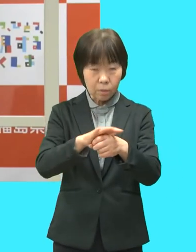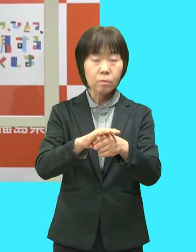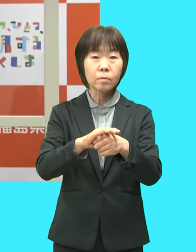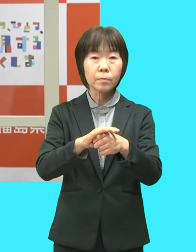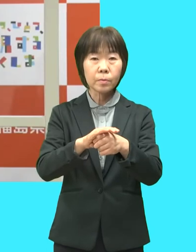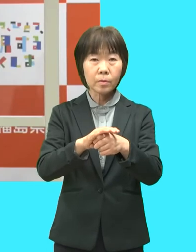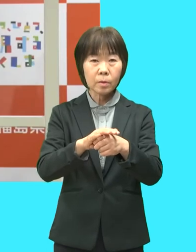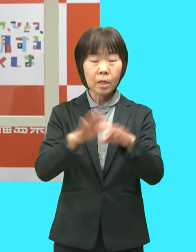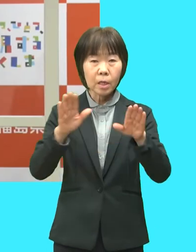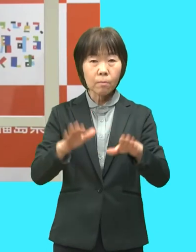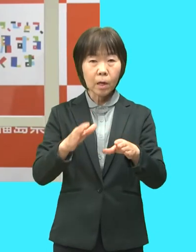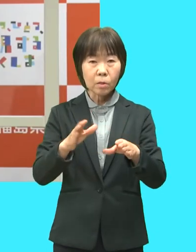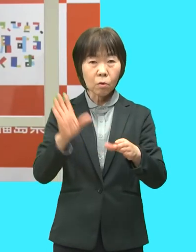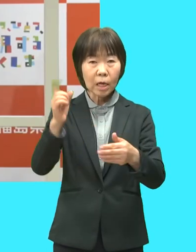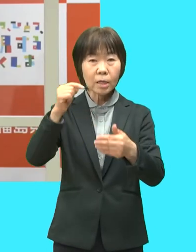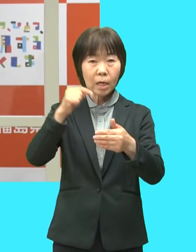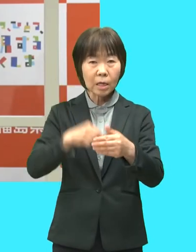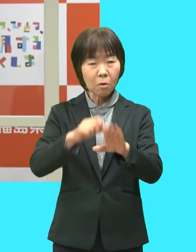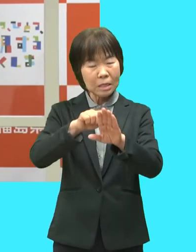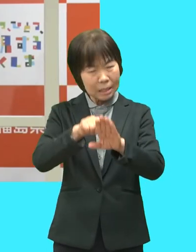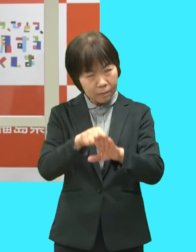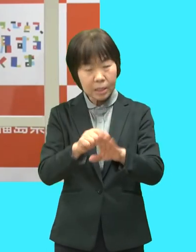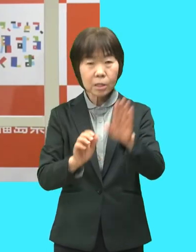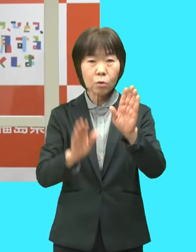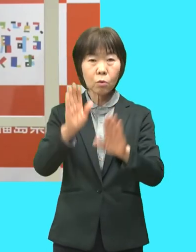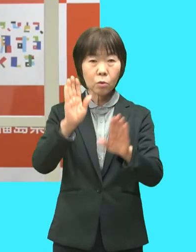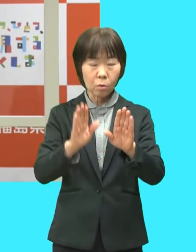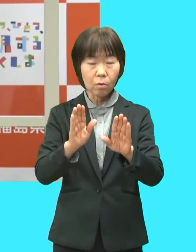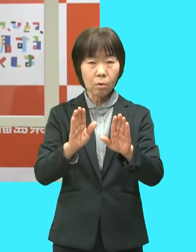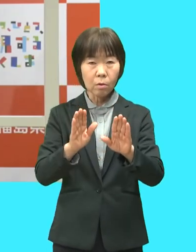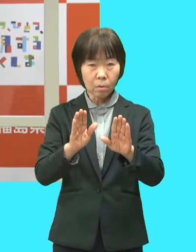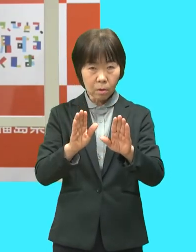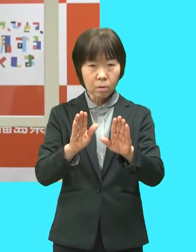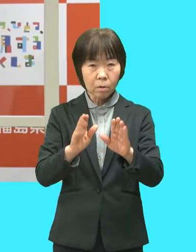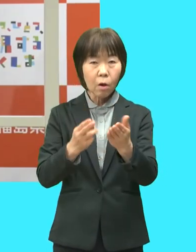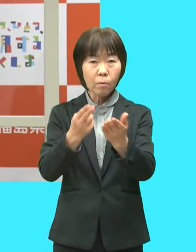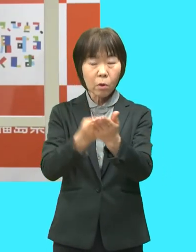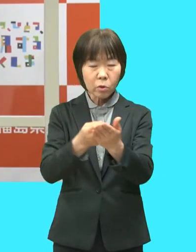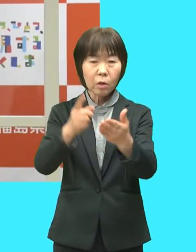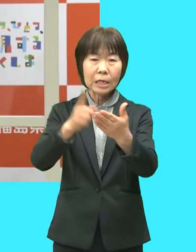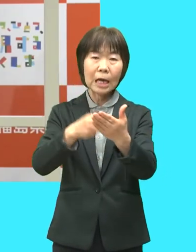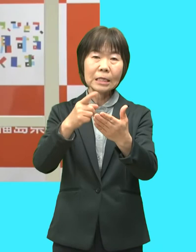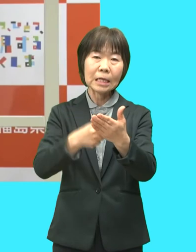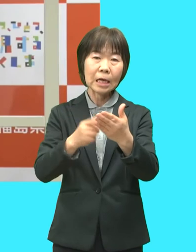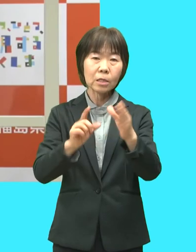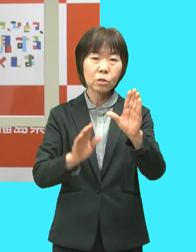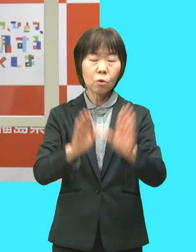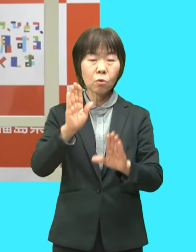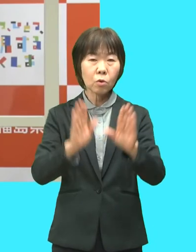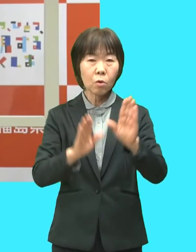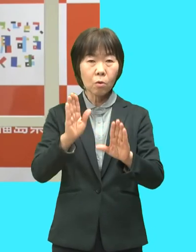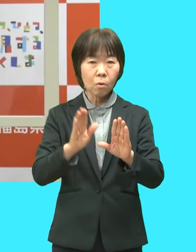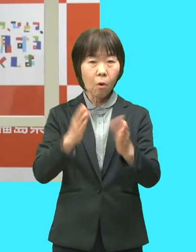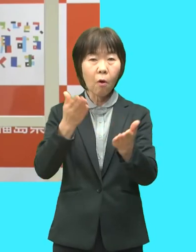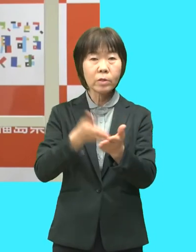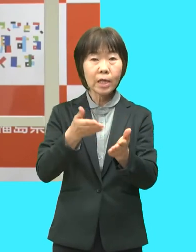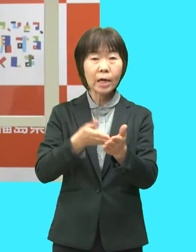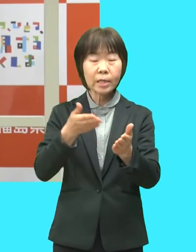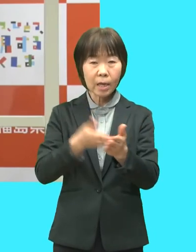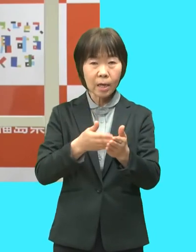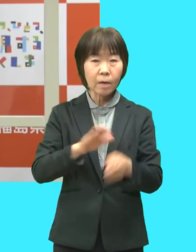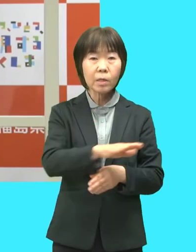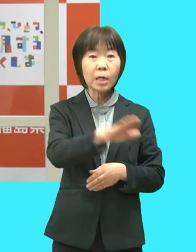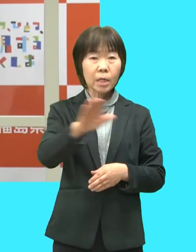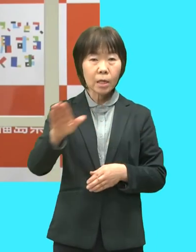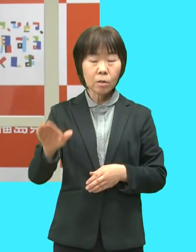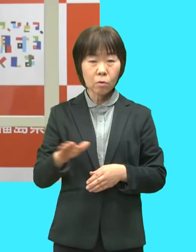ので、今の福島県の厳しい状況、特に病床が逼迫しているという状況を訴えながら、皆